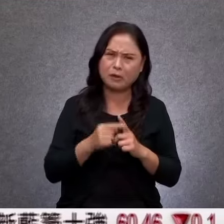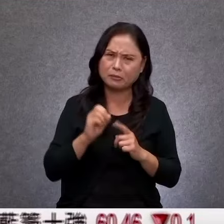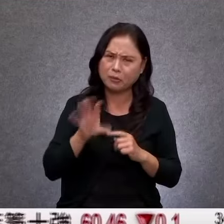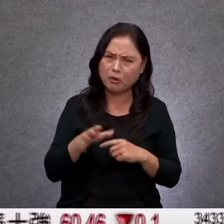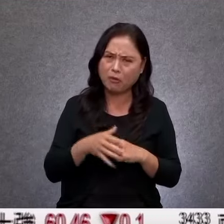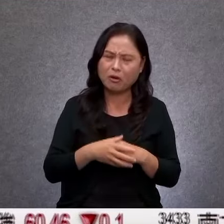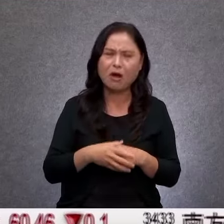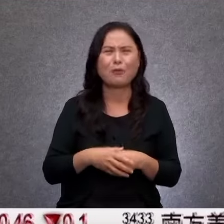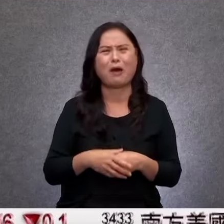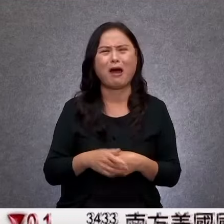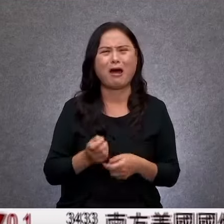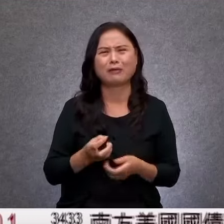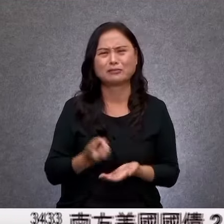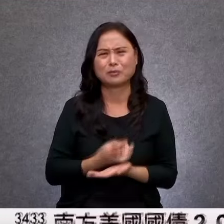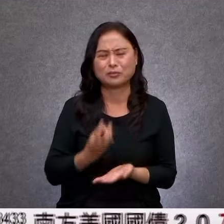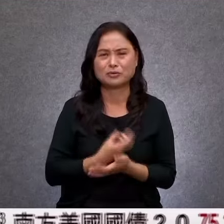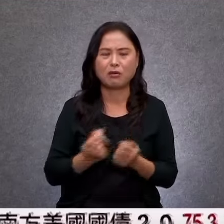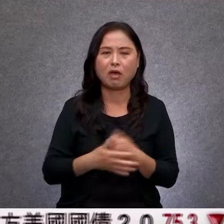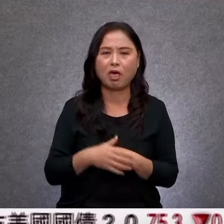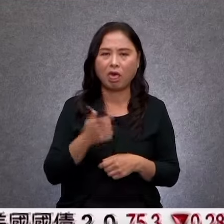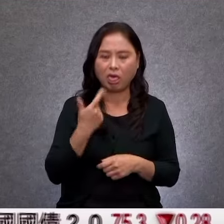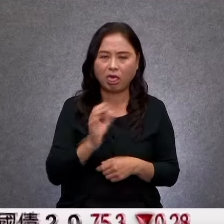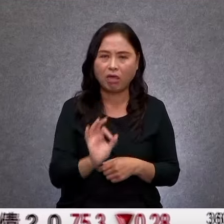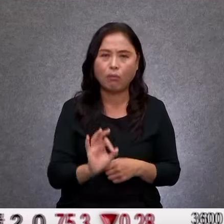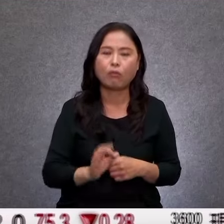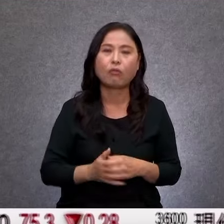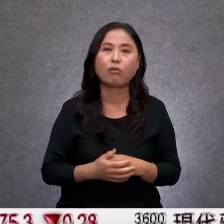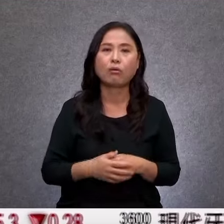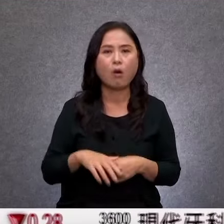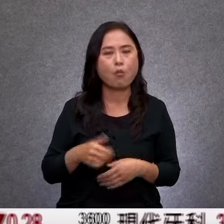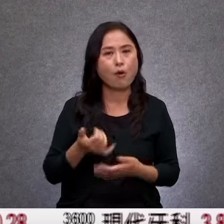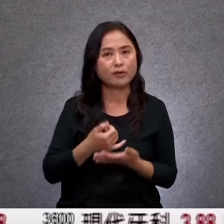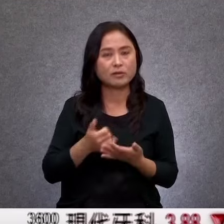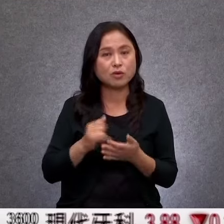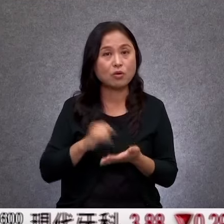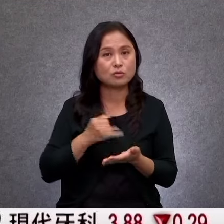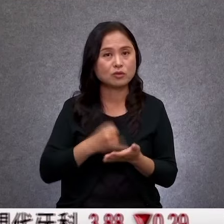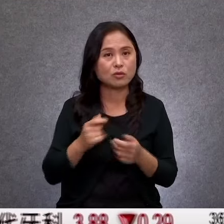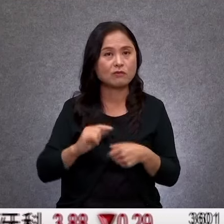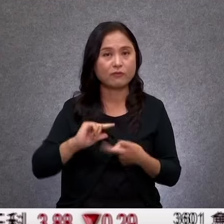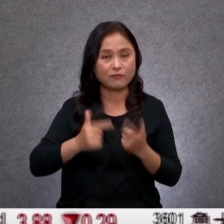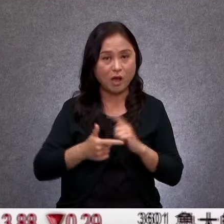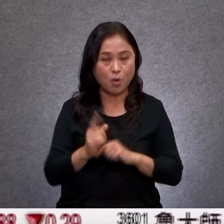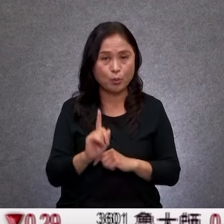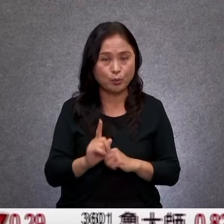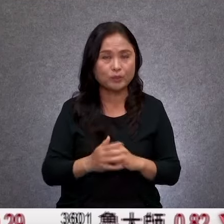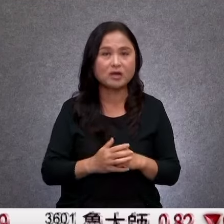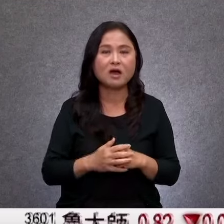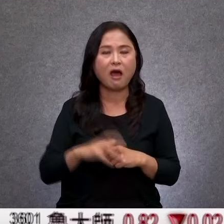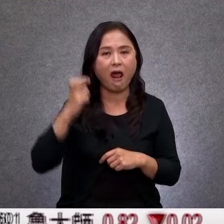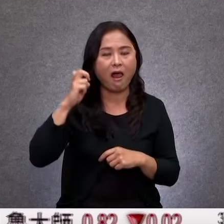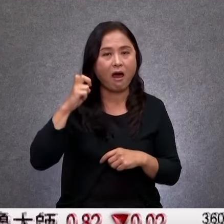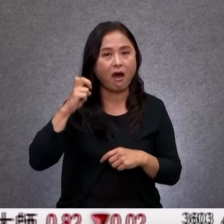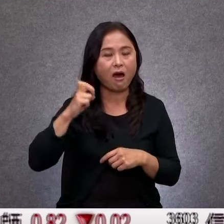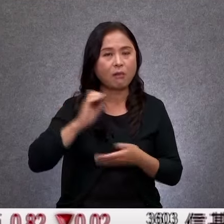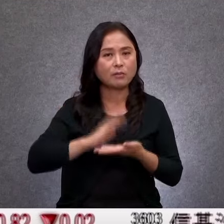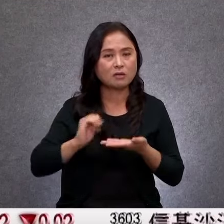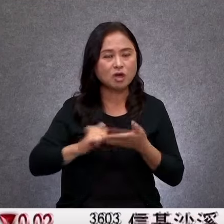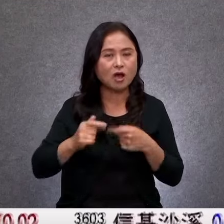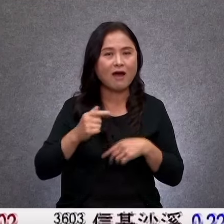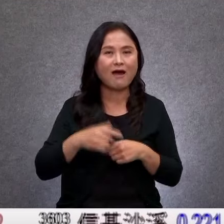但係就俾人批評咧，就話可能係都相對濕碎同埋冇新油啊。咁會唔會喺檢討税制方